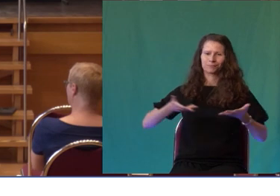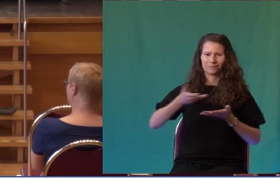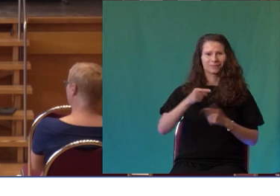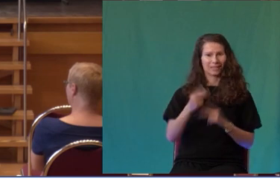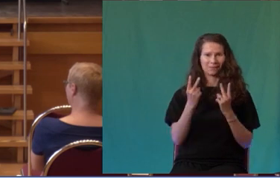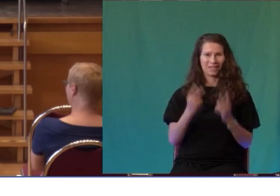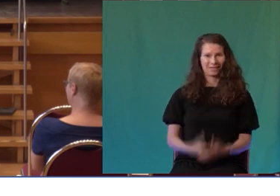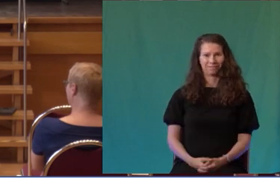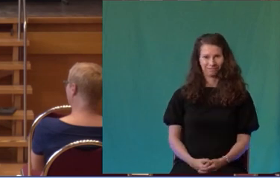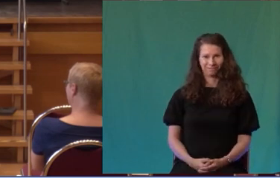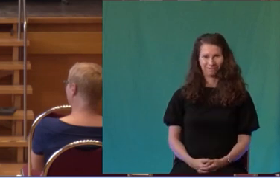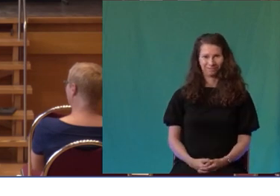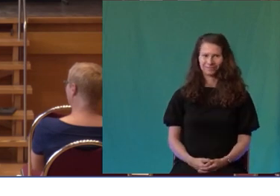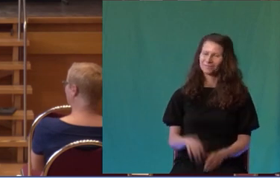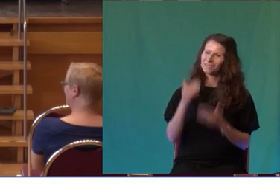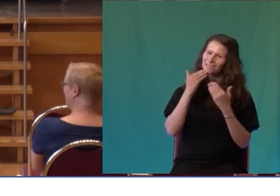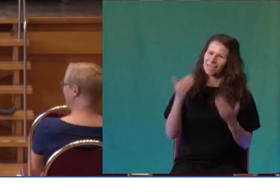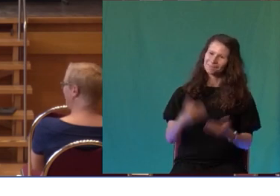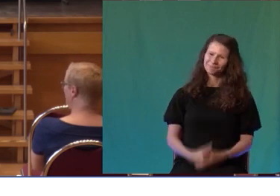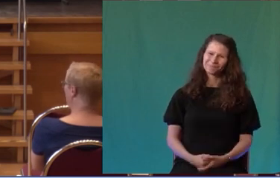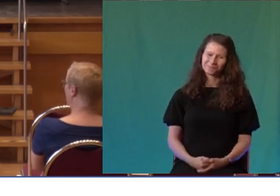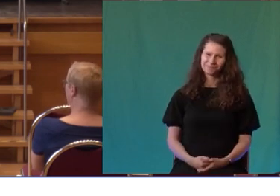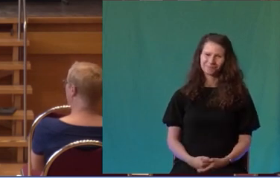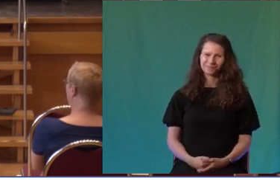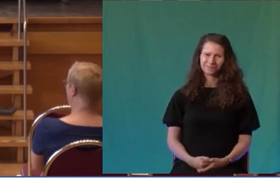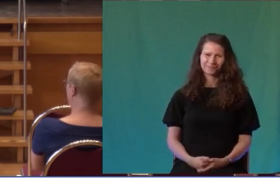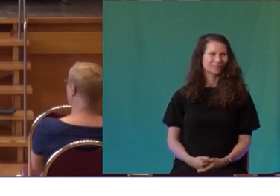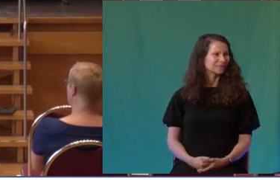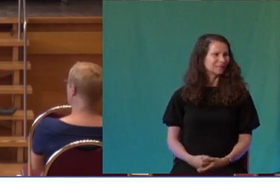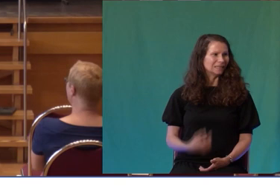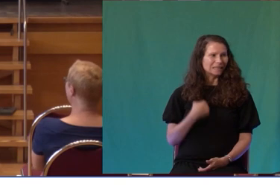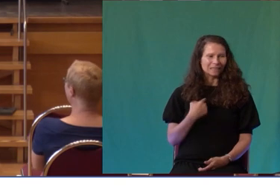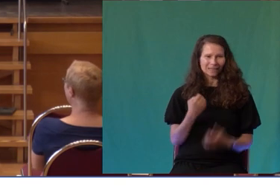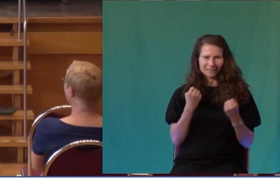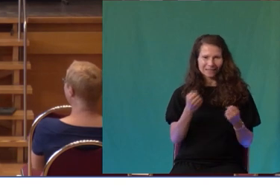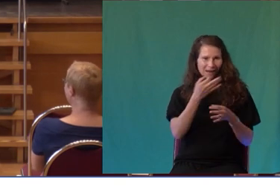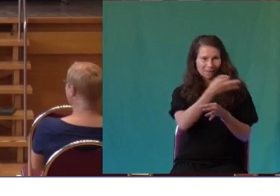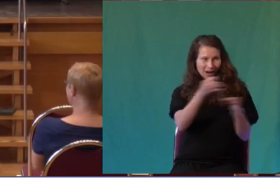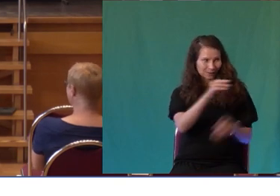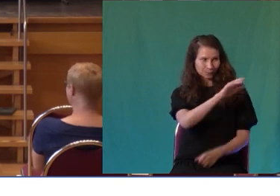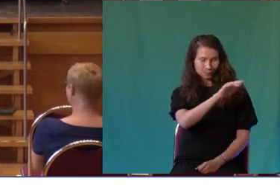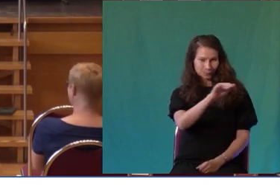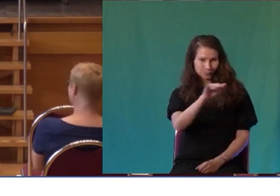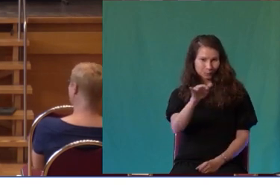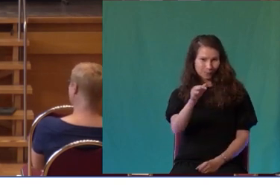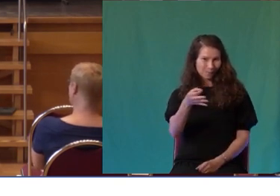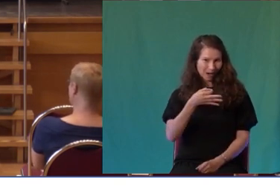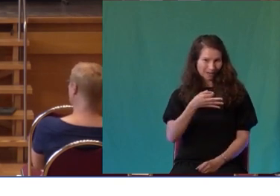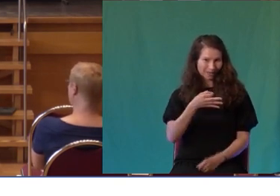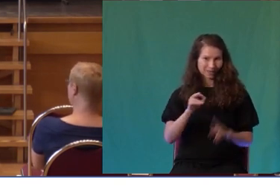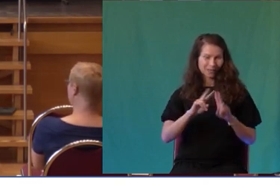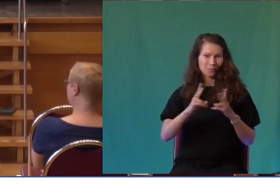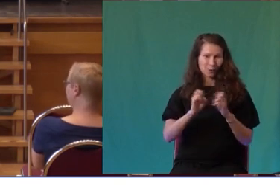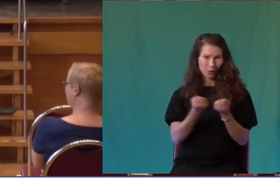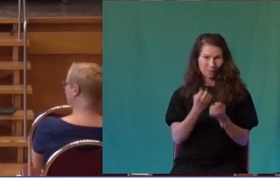wichtig ist danke schön ich frag sie vorsichtshalber trotzdem noch mal haben Sie eine Frage zu Workshop